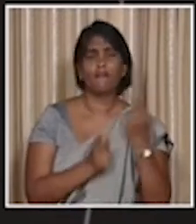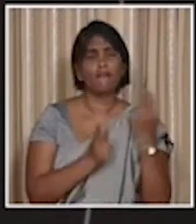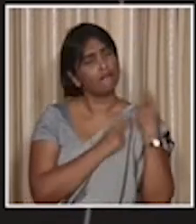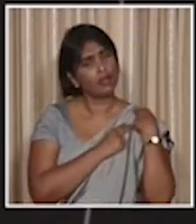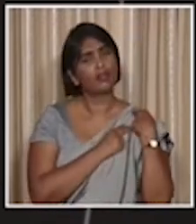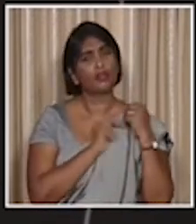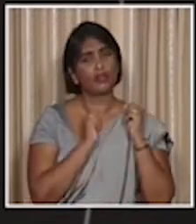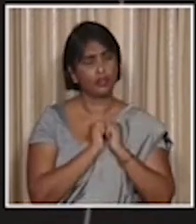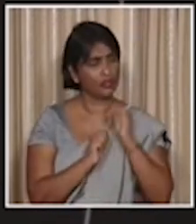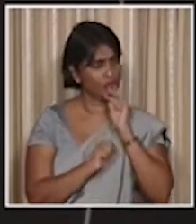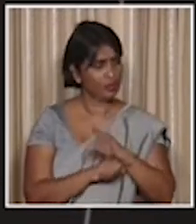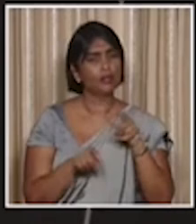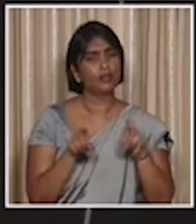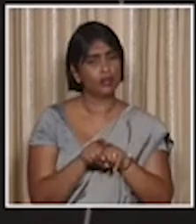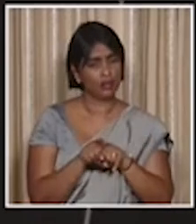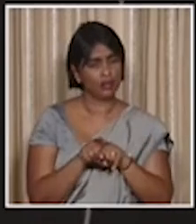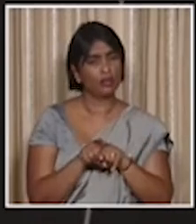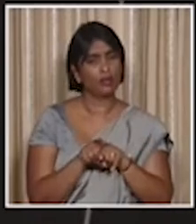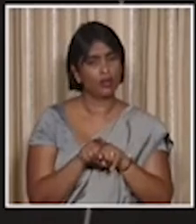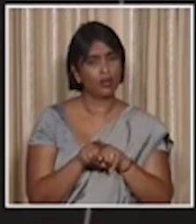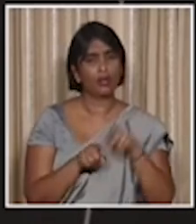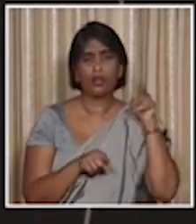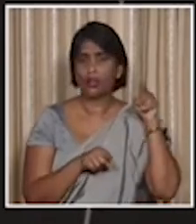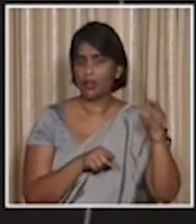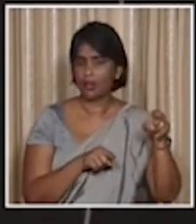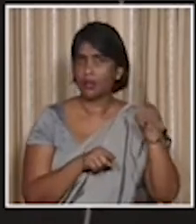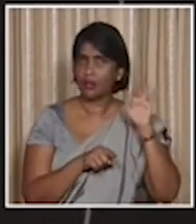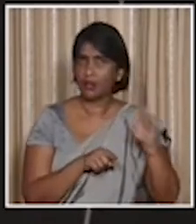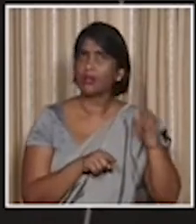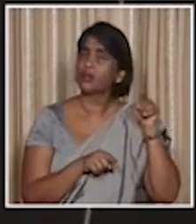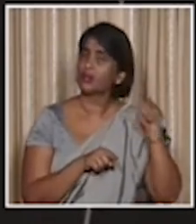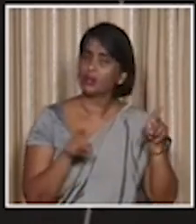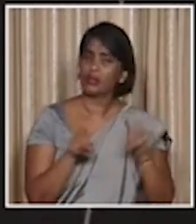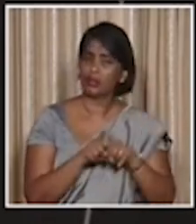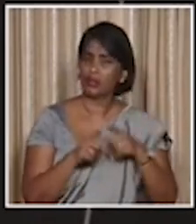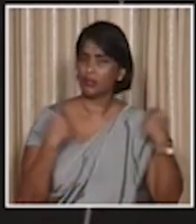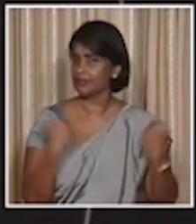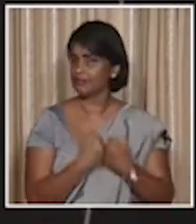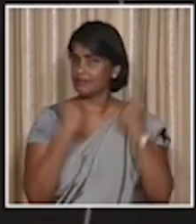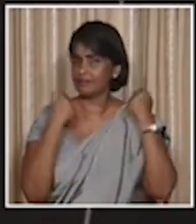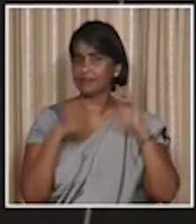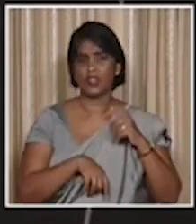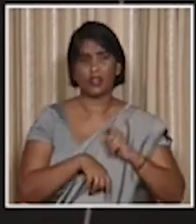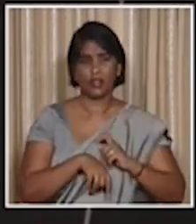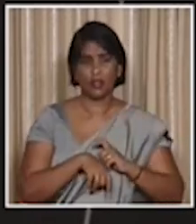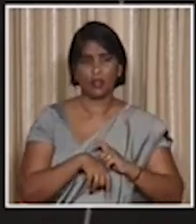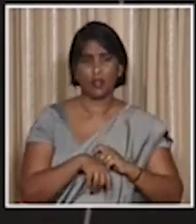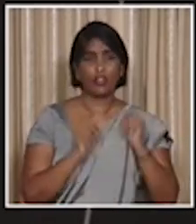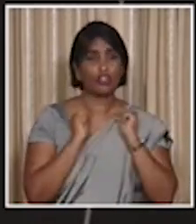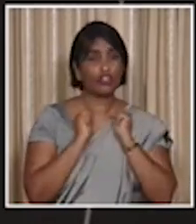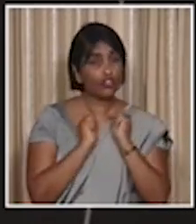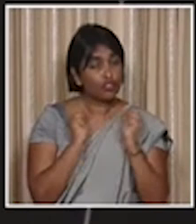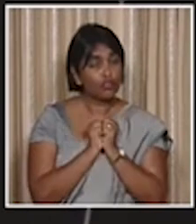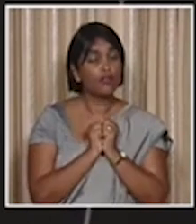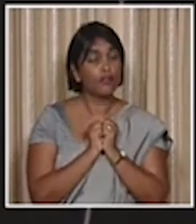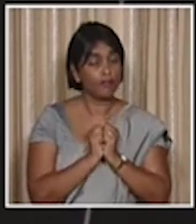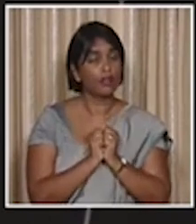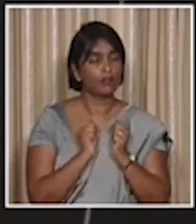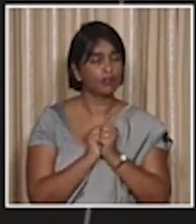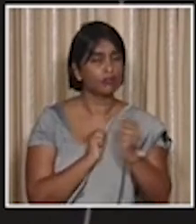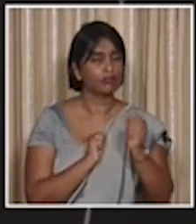බැඳිලා ඉන්නවා මේ රාජකාරිය කරන්න. ඒගොල්ලන්ට ඒ වගේ ඝට්ටණයකට ආපු වෙලාවක ඒගොල්ලන් ඒගොල්ලන්ගේ රාජකාරිය කළ